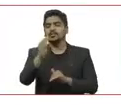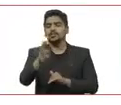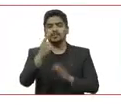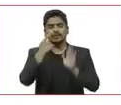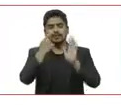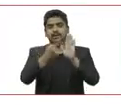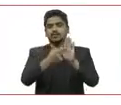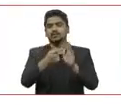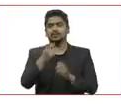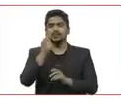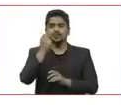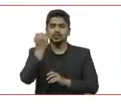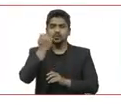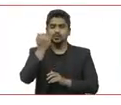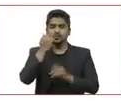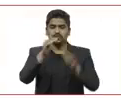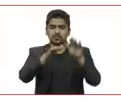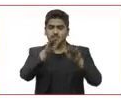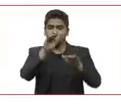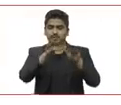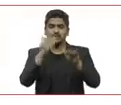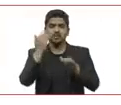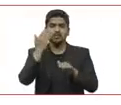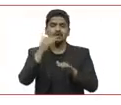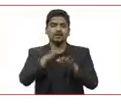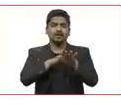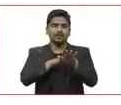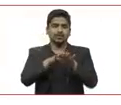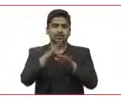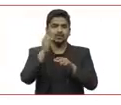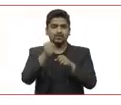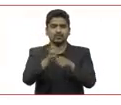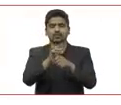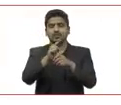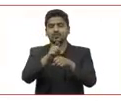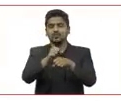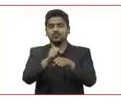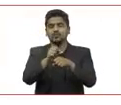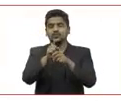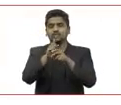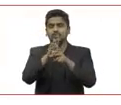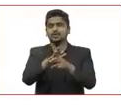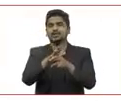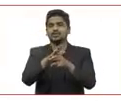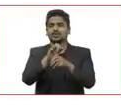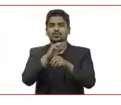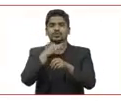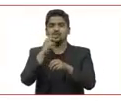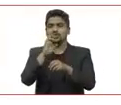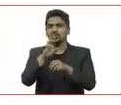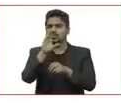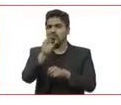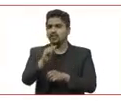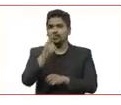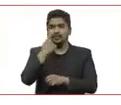देखाउँछ। पुरुषहरूको तुलनामा महिलाहरूमा कोभिड-19 को मृत्युदर हल्का कम देखिन्छ,